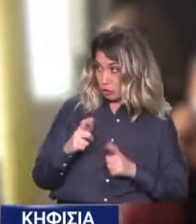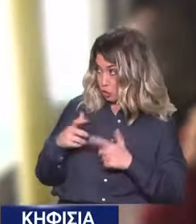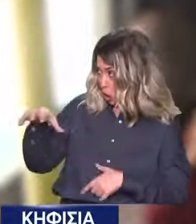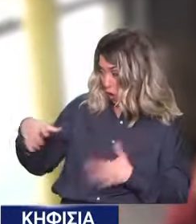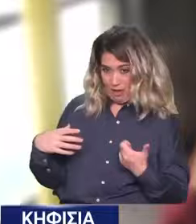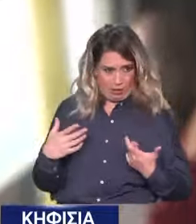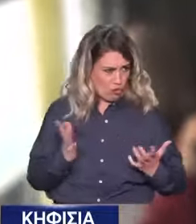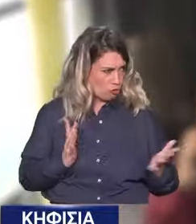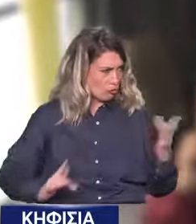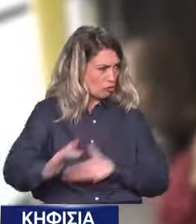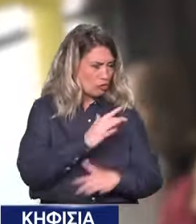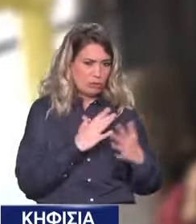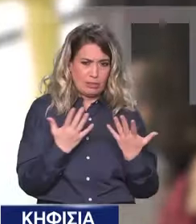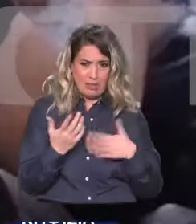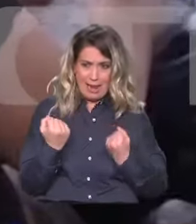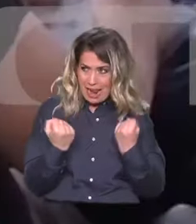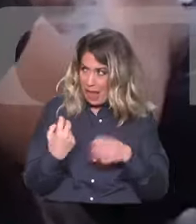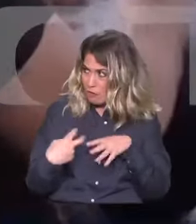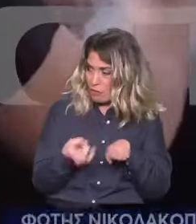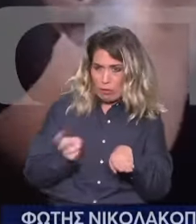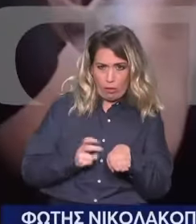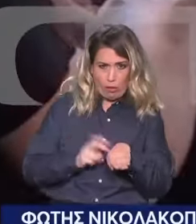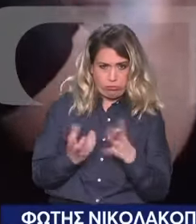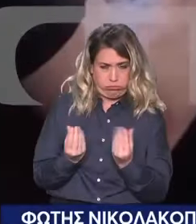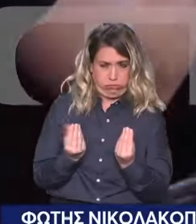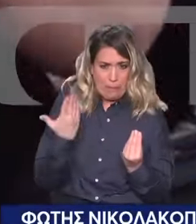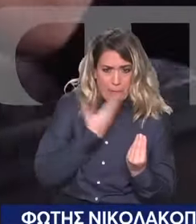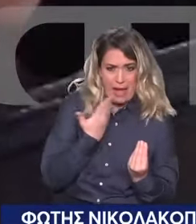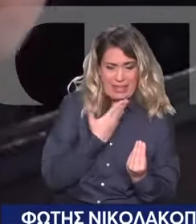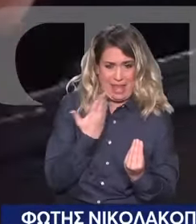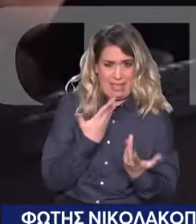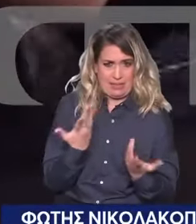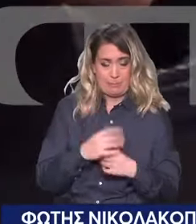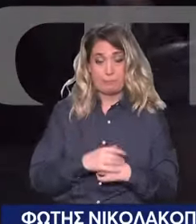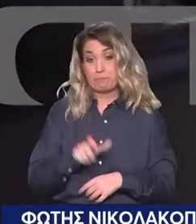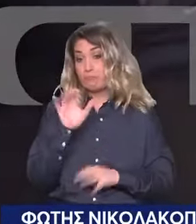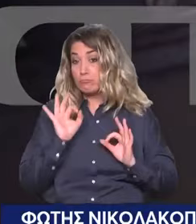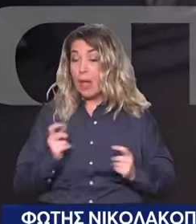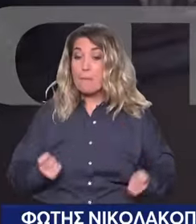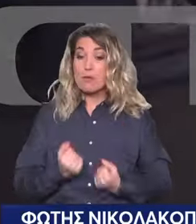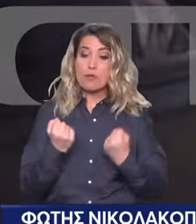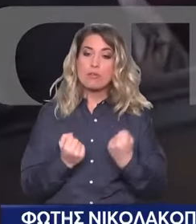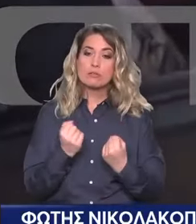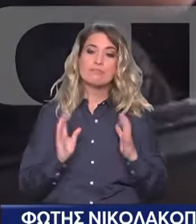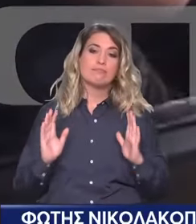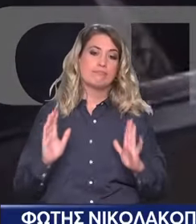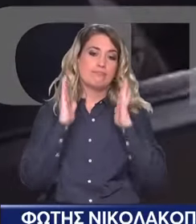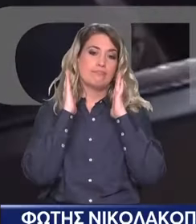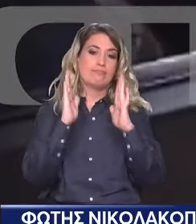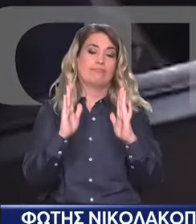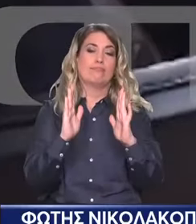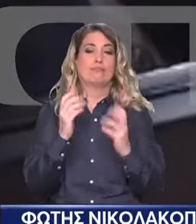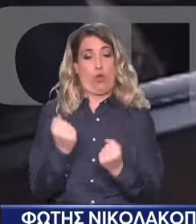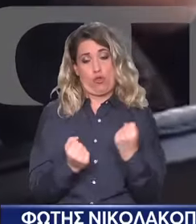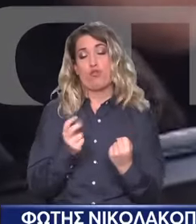να γεμίζει από μαθητές και σπουδαστές όταν ένας επαγγελματίας οδηγός οδηγάει ένα λεωφορείο ένα μεγάλο όχημα πρέπει να είναι συγκεντρωμένος στην